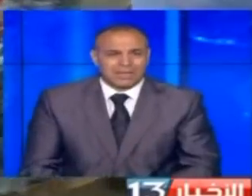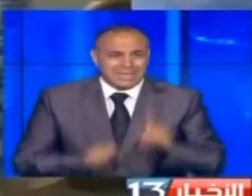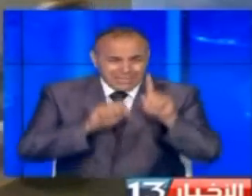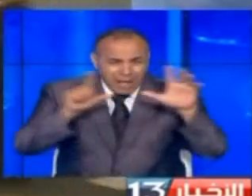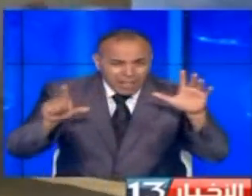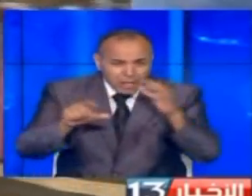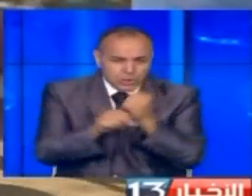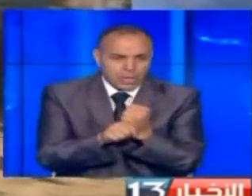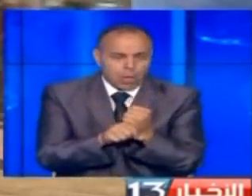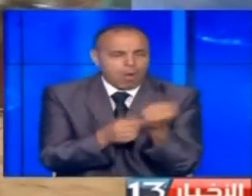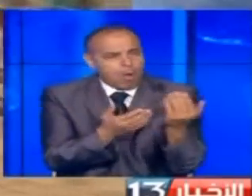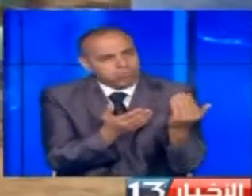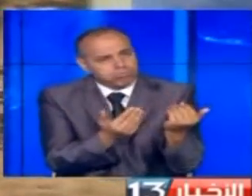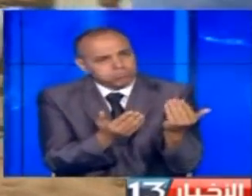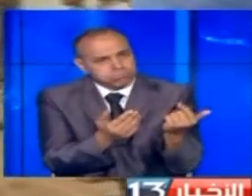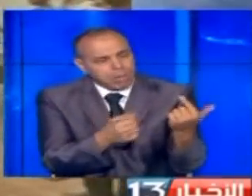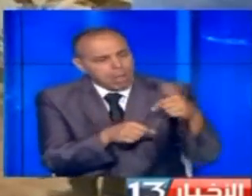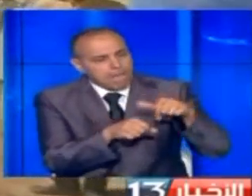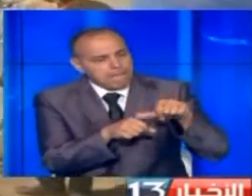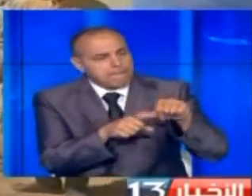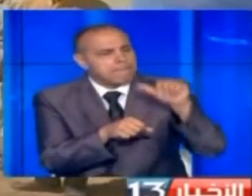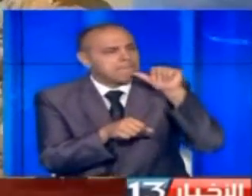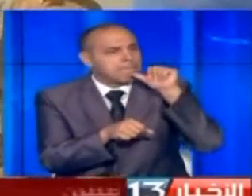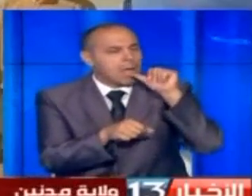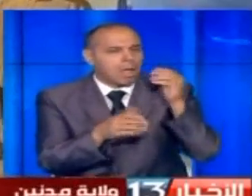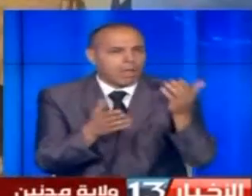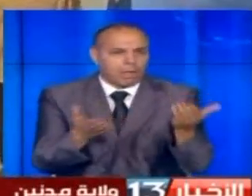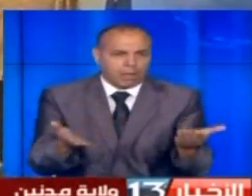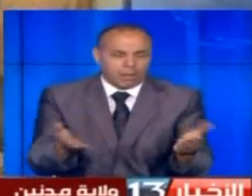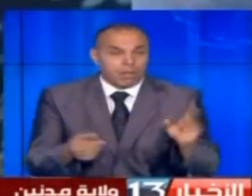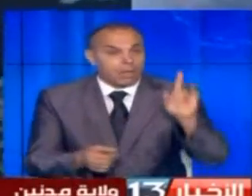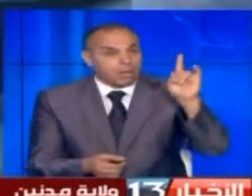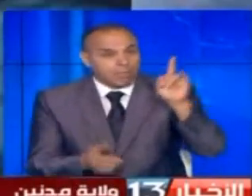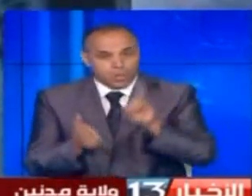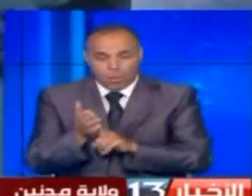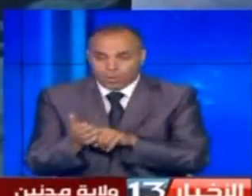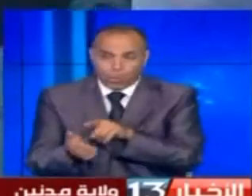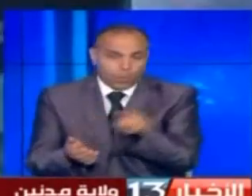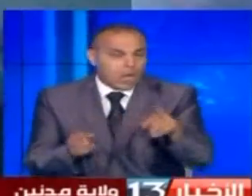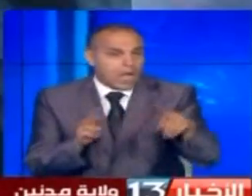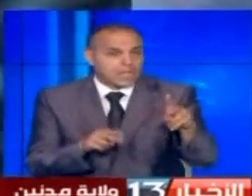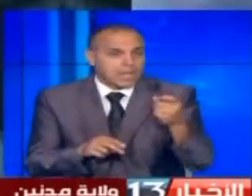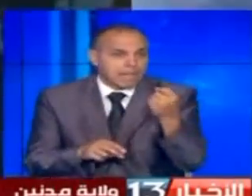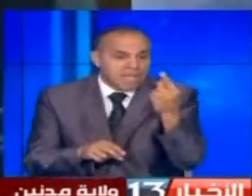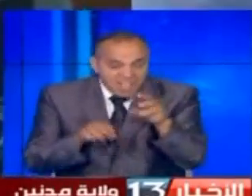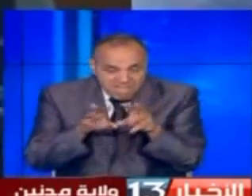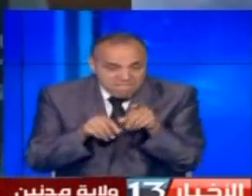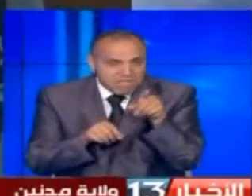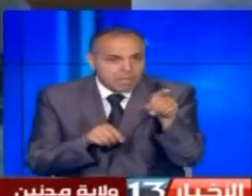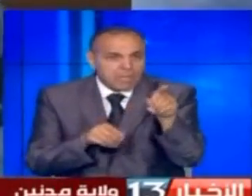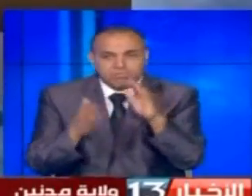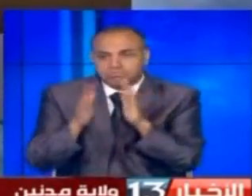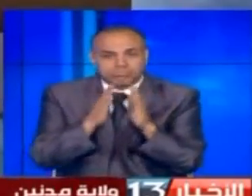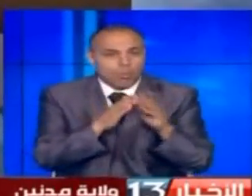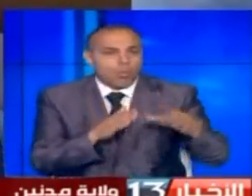17 عاما وهم ينتظرون تزويدهم بالماء الصالح للشرب، كما يؤكدون أكثر من 100 عائلة من